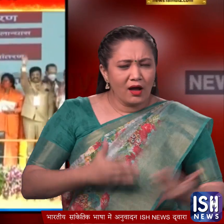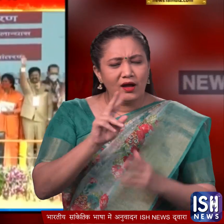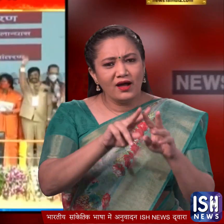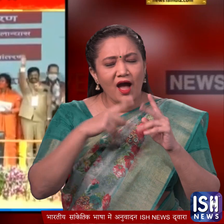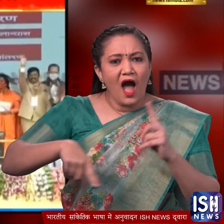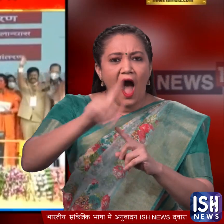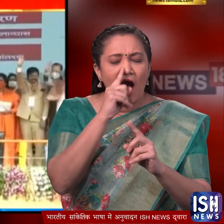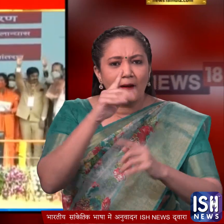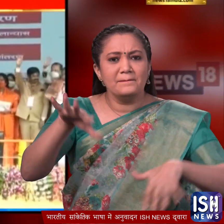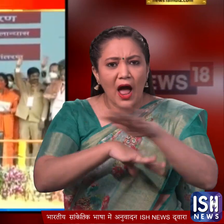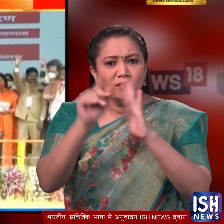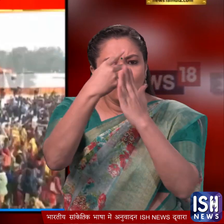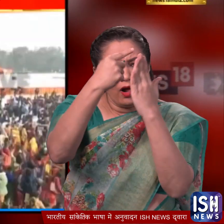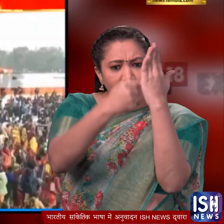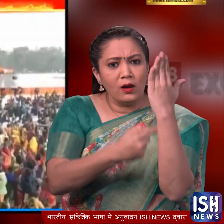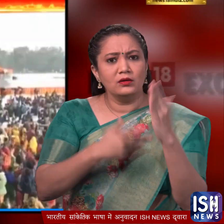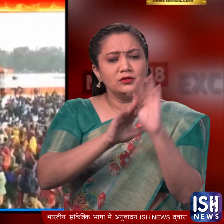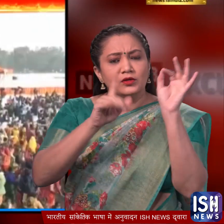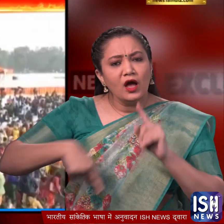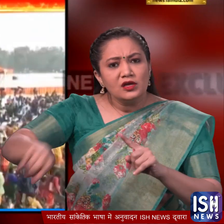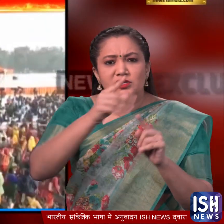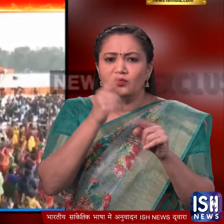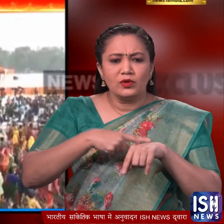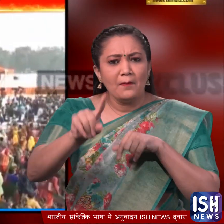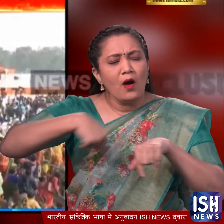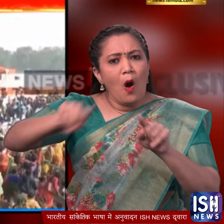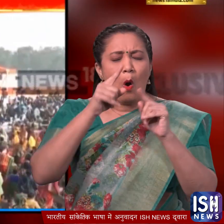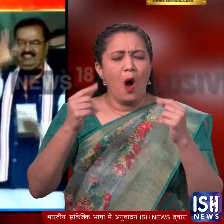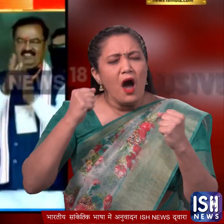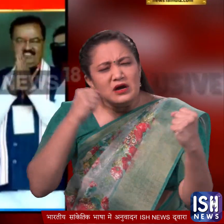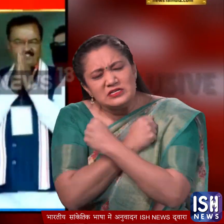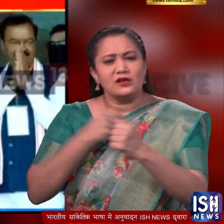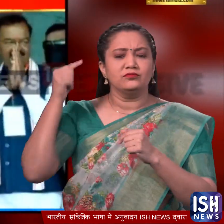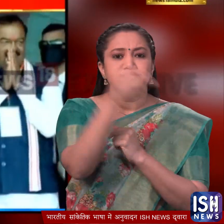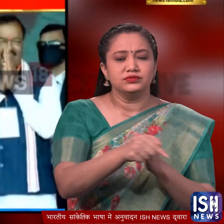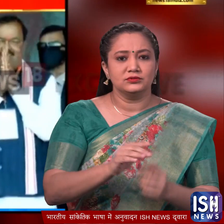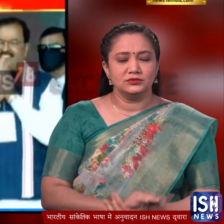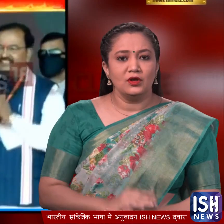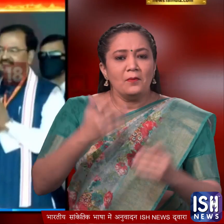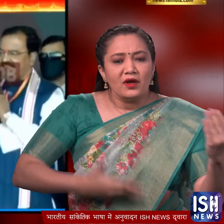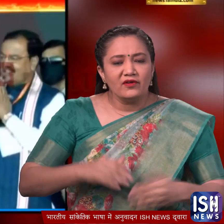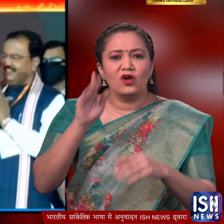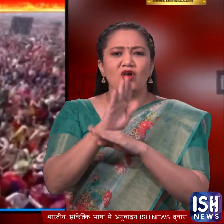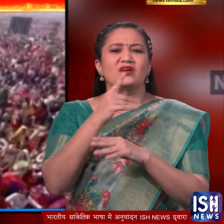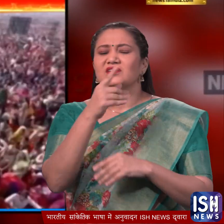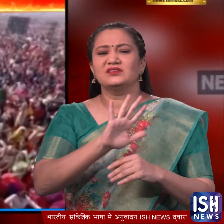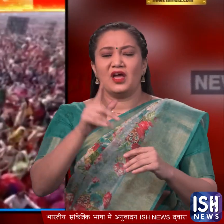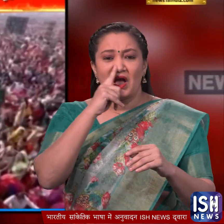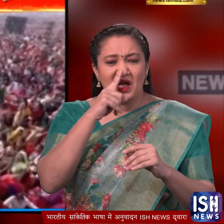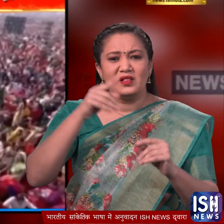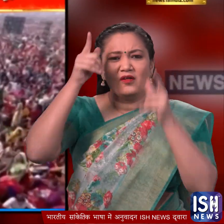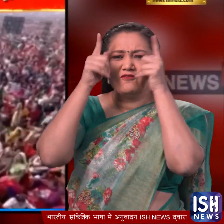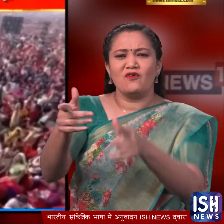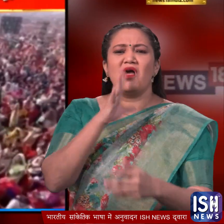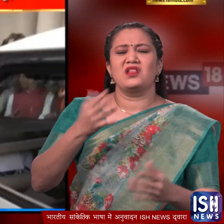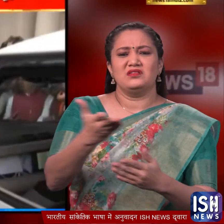और महिलाओं के लिए उन्होंने जिन योजनाओं का ऐलान किया, उसका असर दिखने में बहुत वक्त नहीं लगा। देश के सबसे बड़े नेता के इस रुख को कांग्रेस ने महिलाओं के